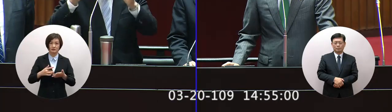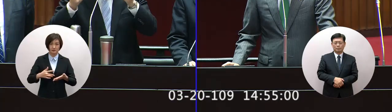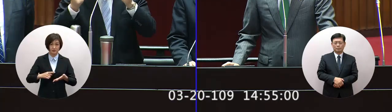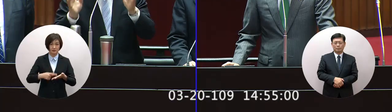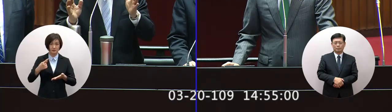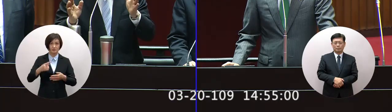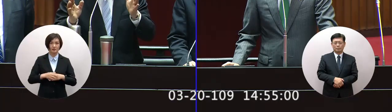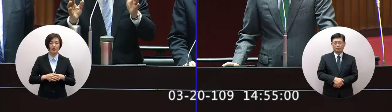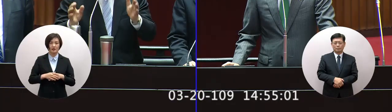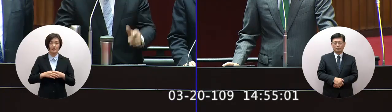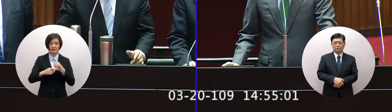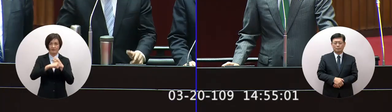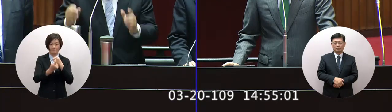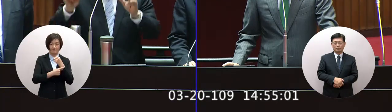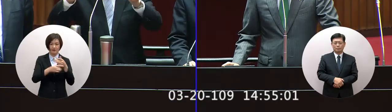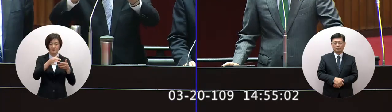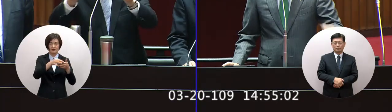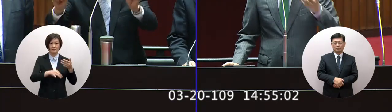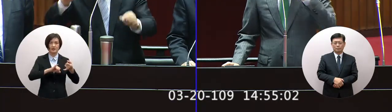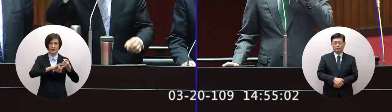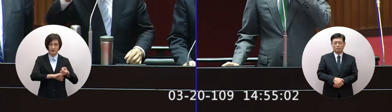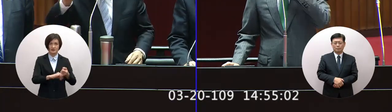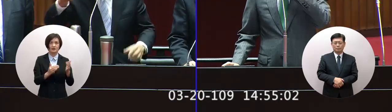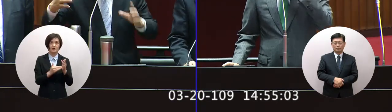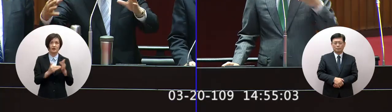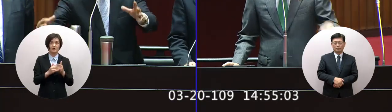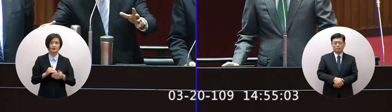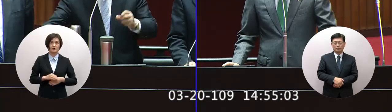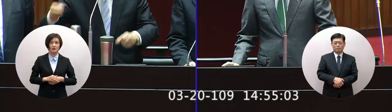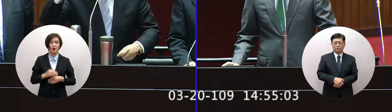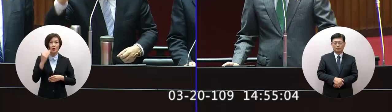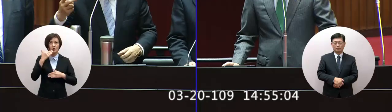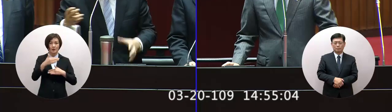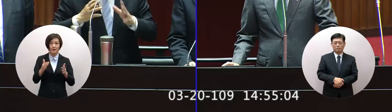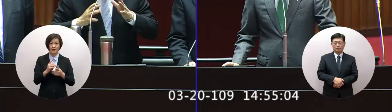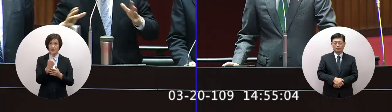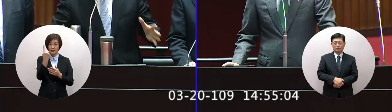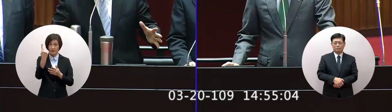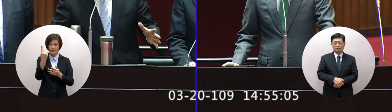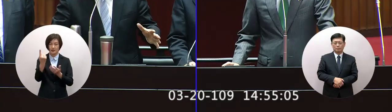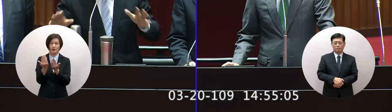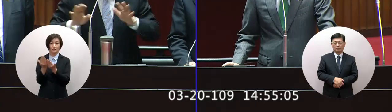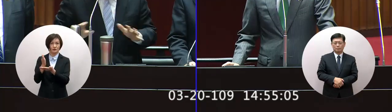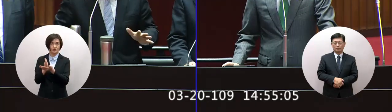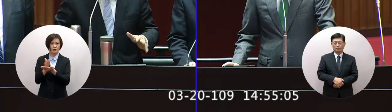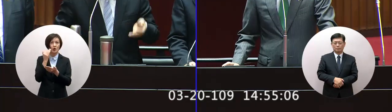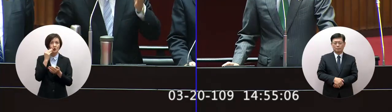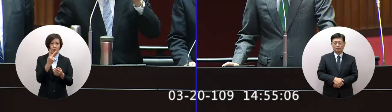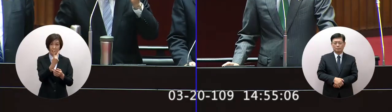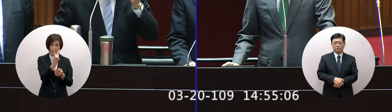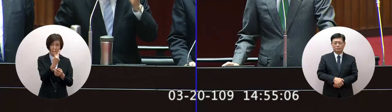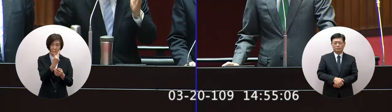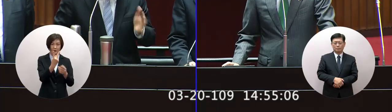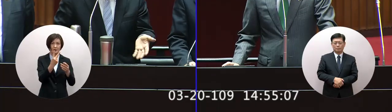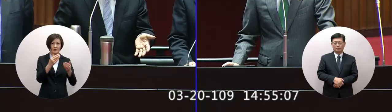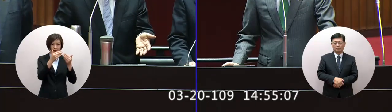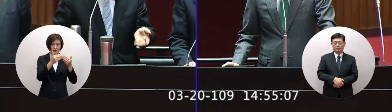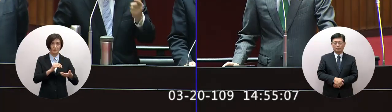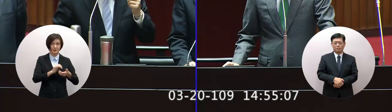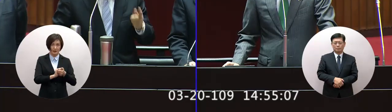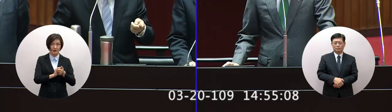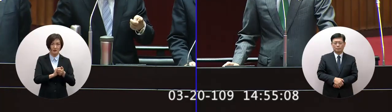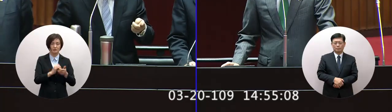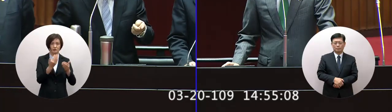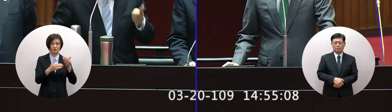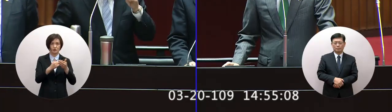情形我们定有规范，也就是发生一件全班停课，两件全校停课等，已经有一个规